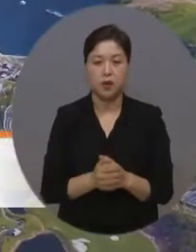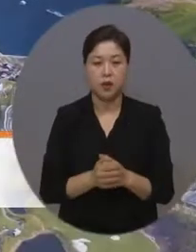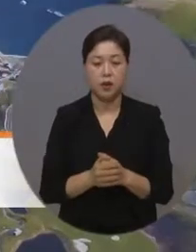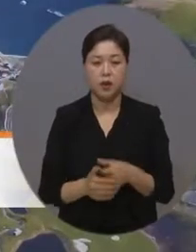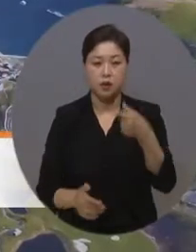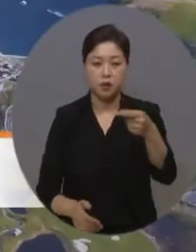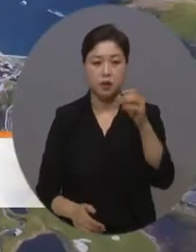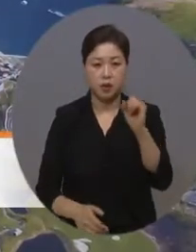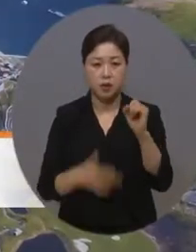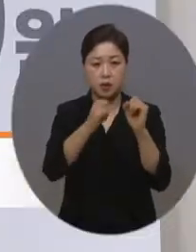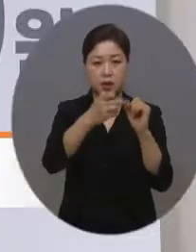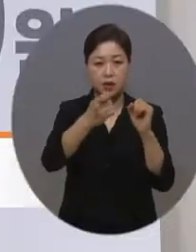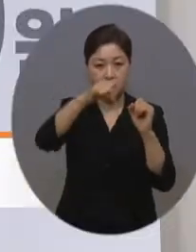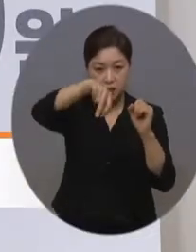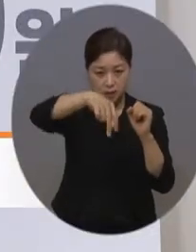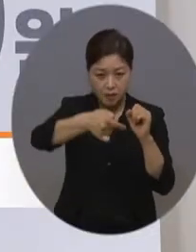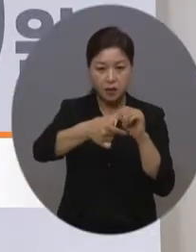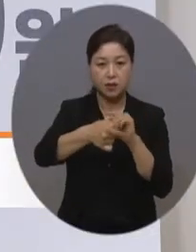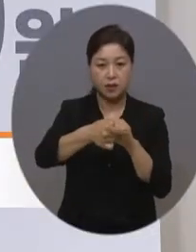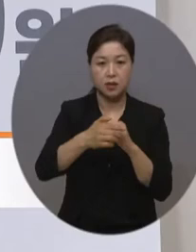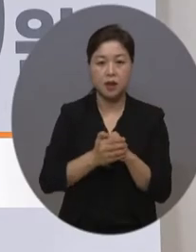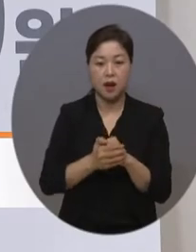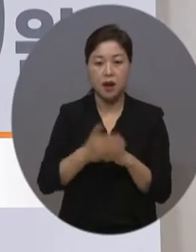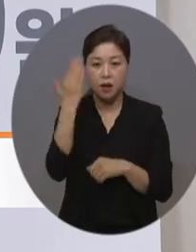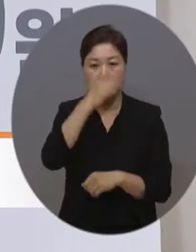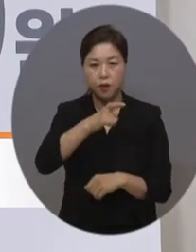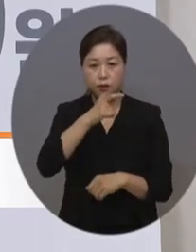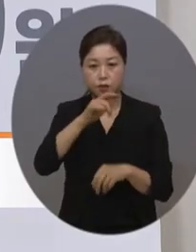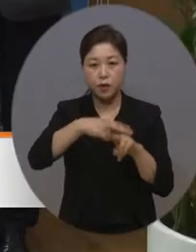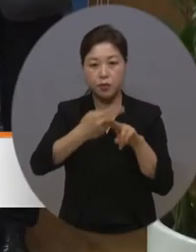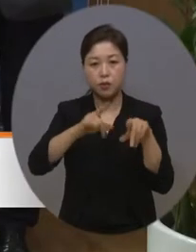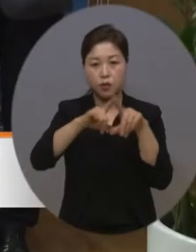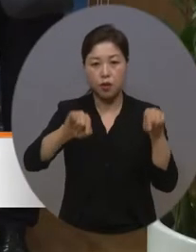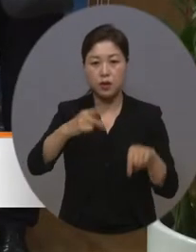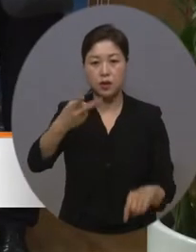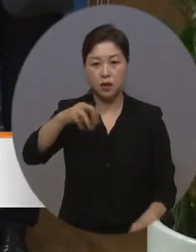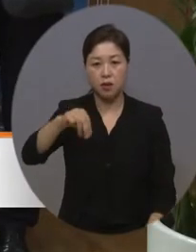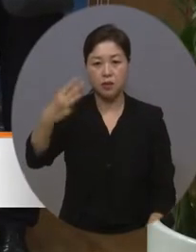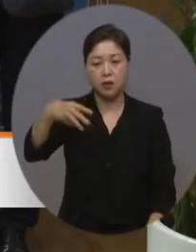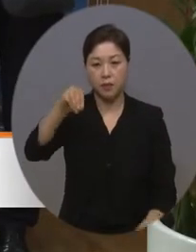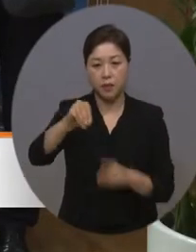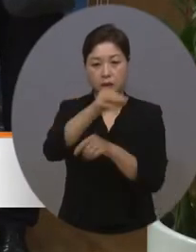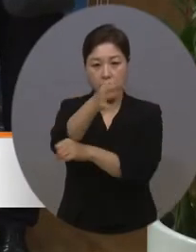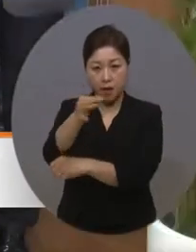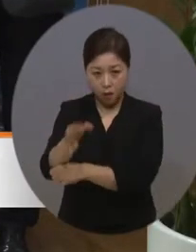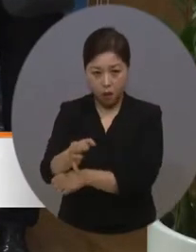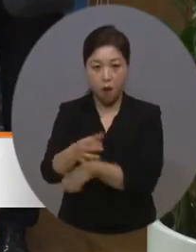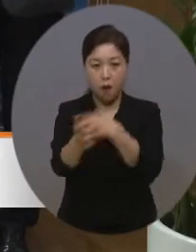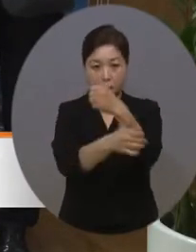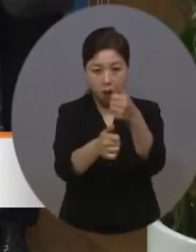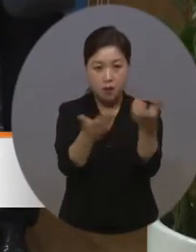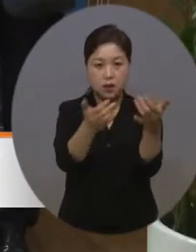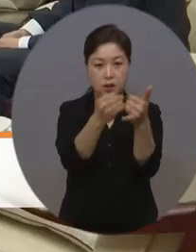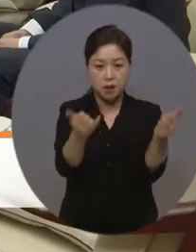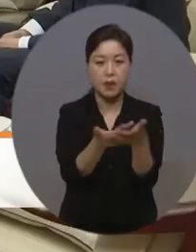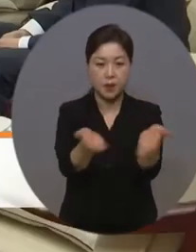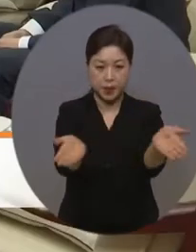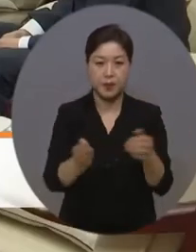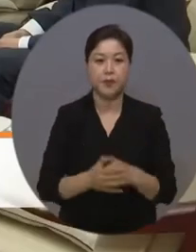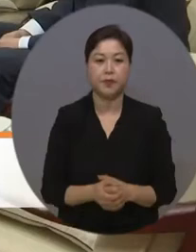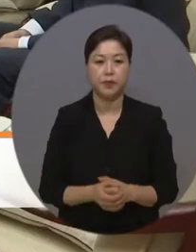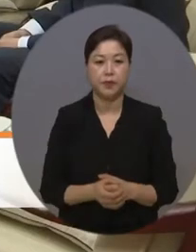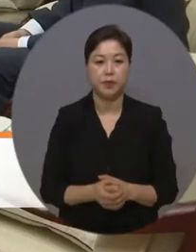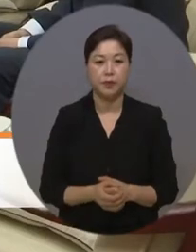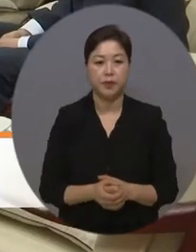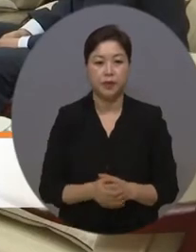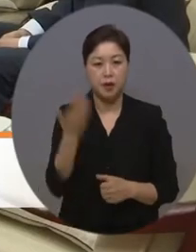GS칼텍스가 여수사랑상품권 2억 3천만 원어치를 구입하고 전 임직원에게 나눠주기로 했습니다.